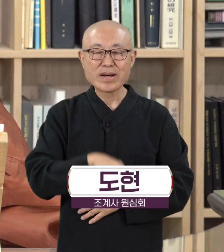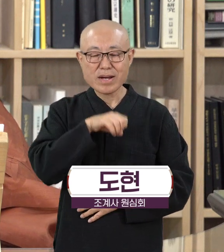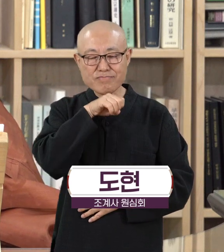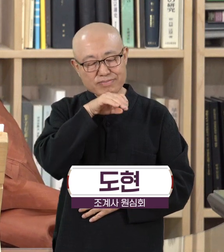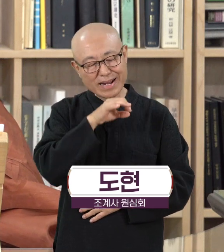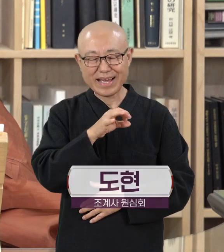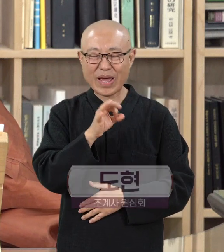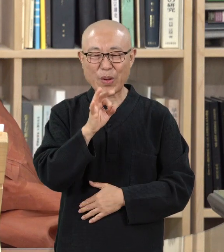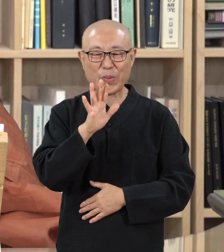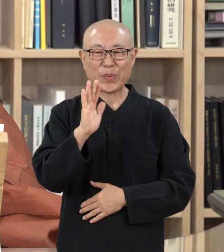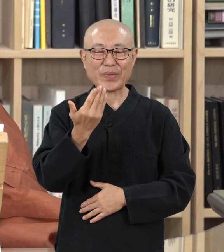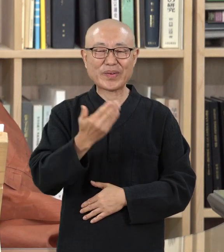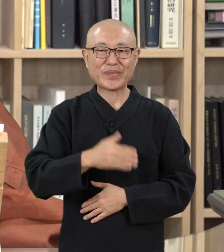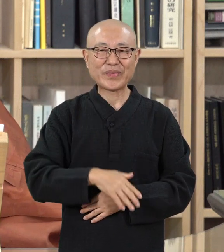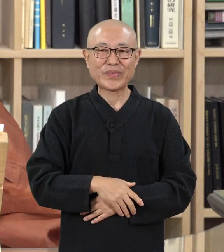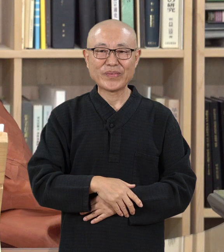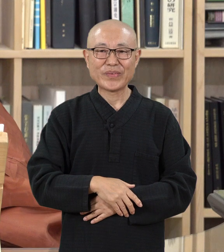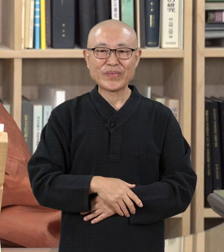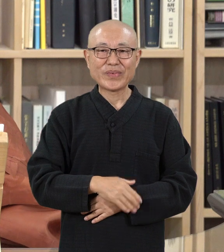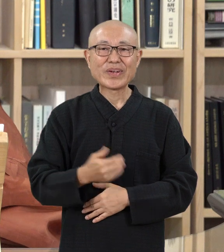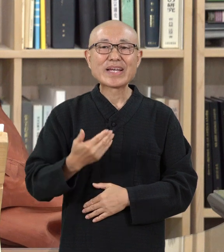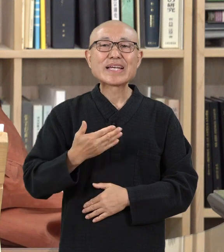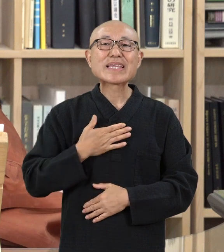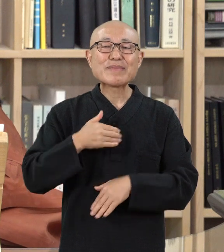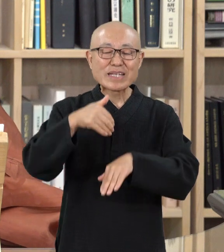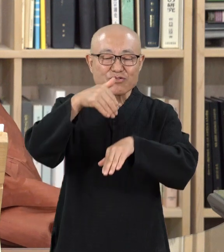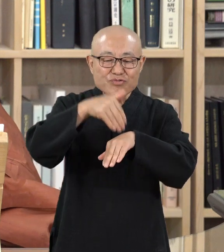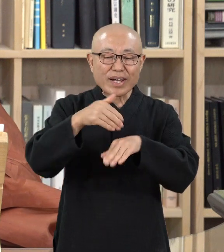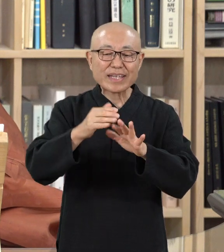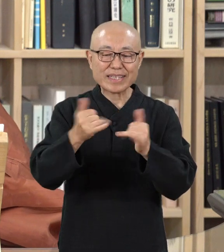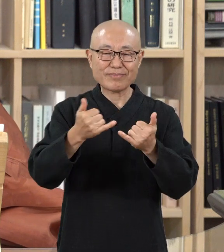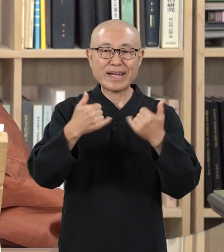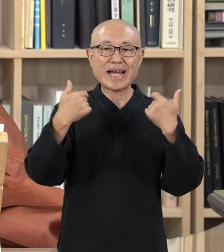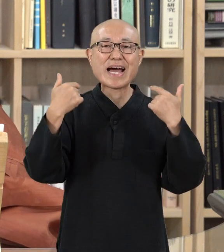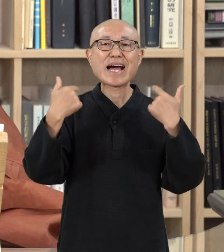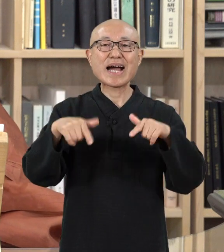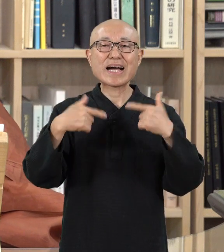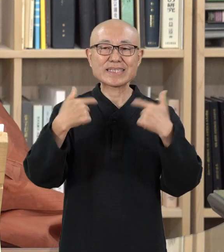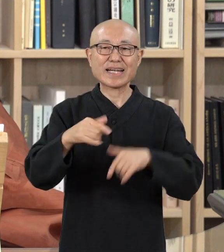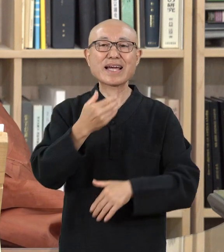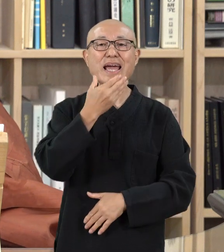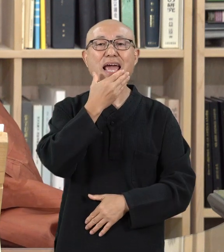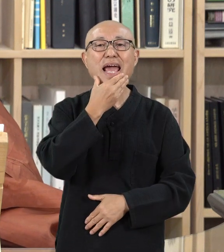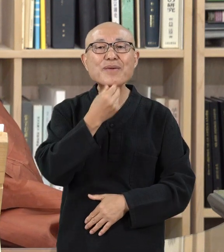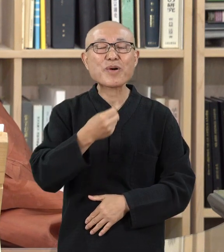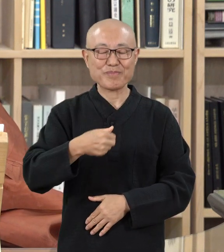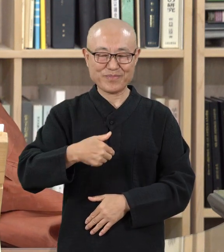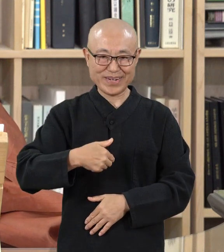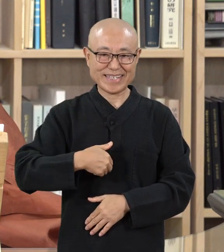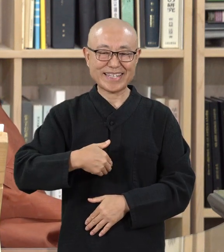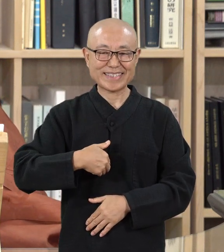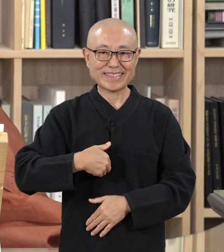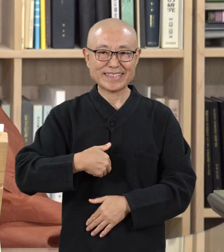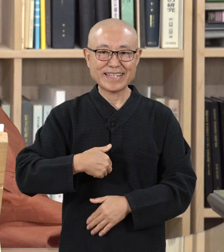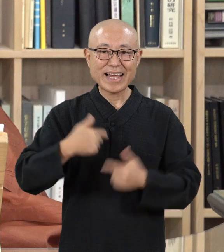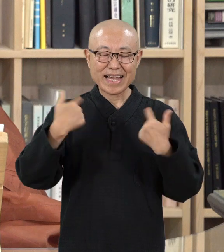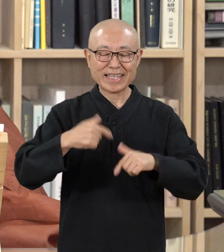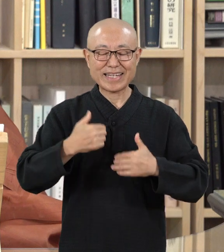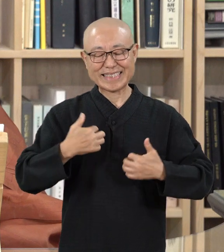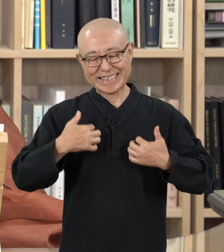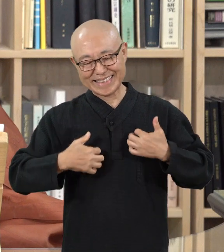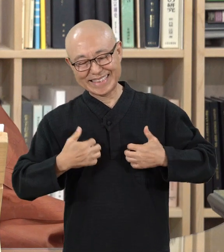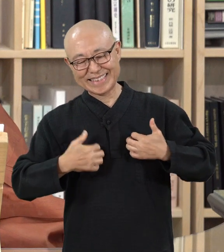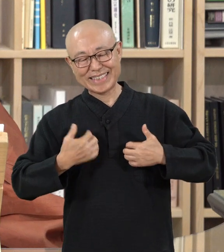불만도 없어지고. 그래서 저는 수행자는 항상 그 행복해야 된다. 항상